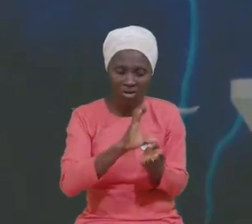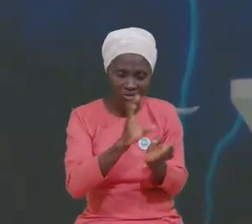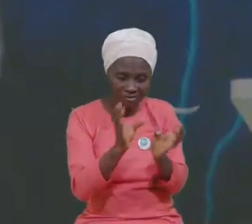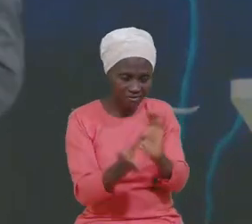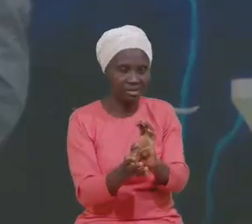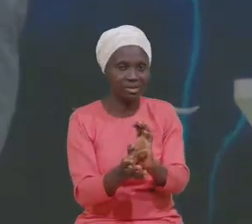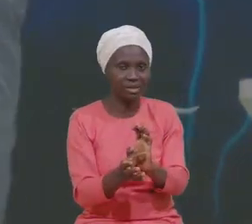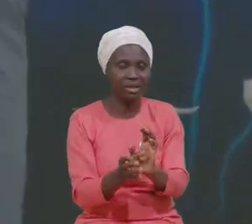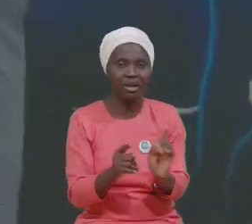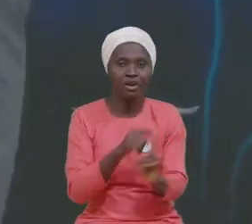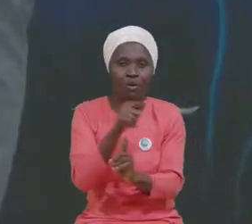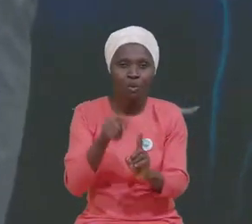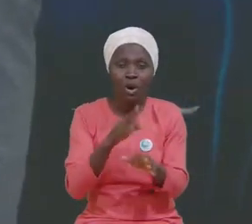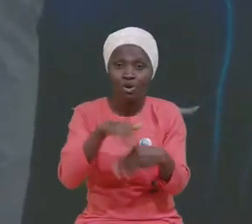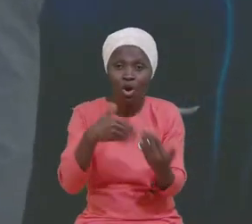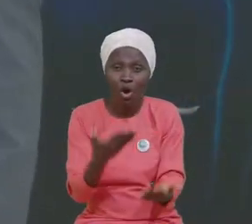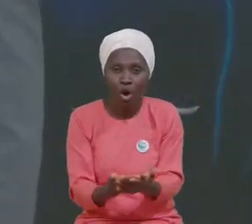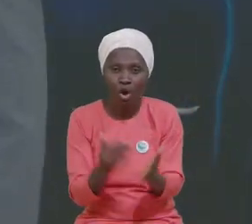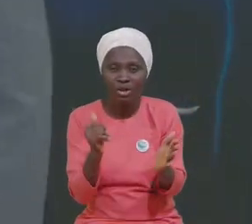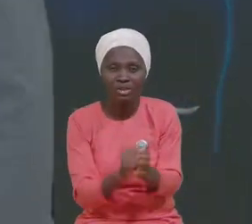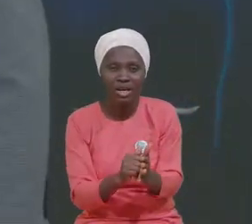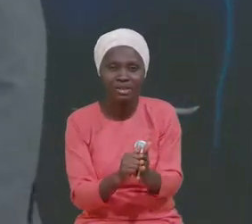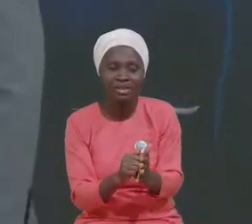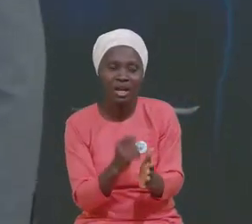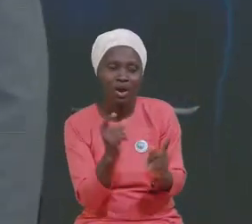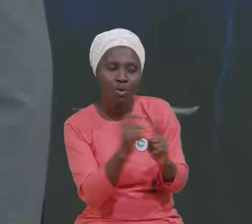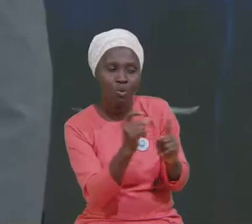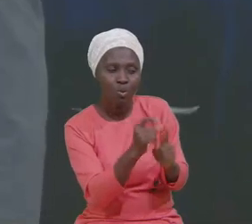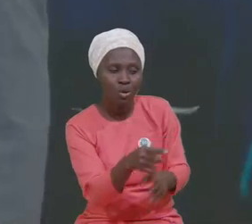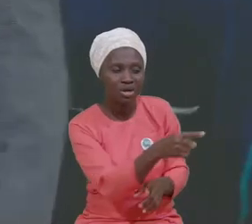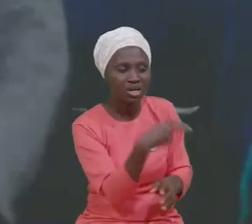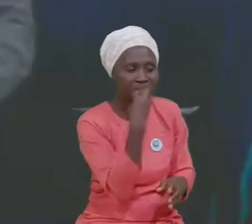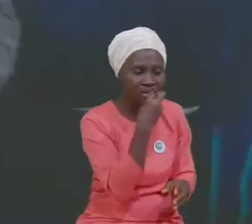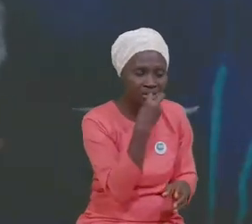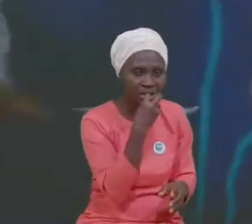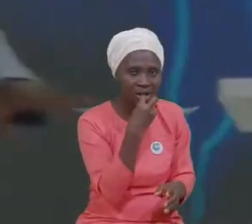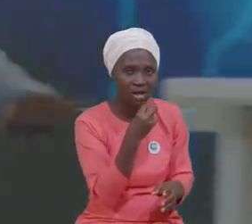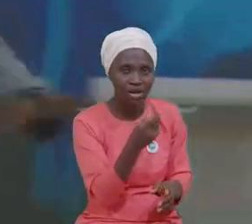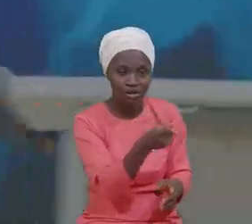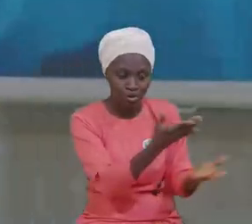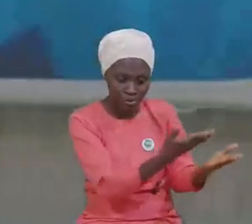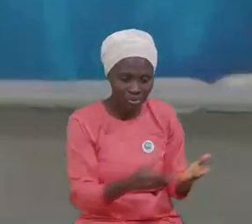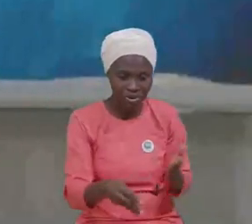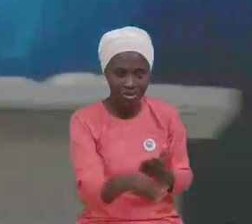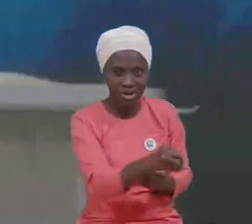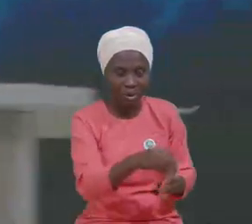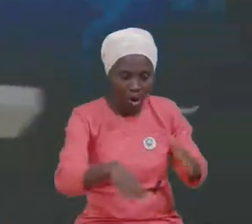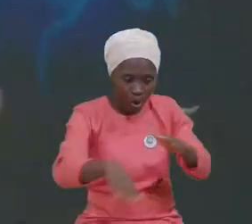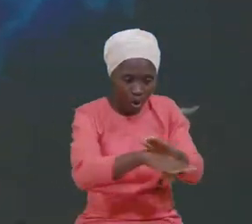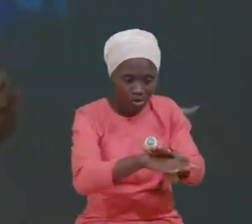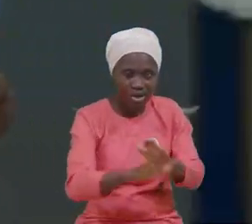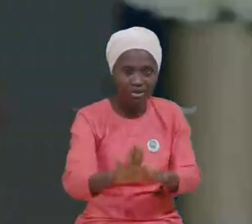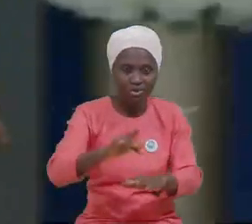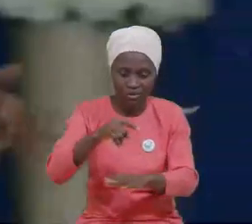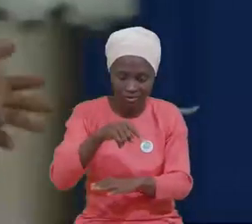converti, quand tous ces mots vous les mettez sous vos pieds et il y a